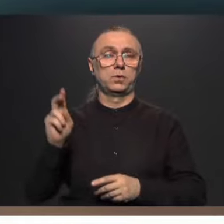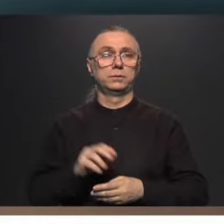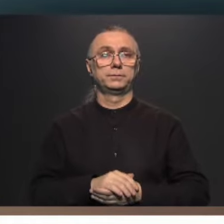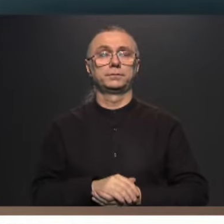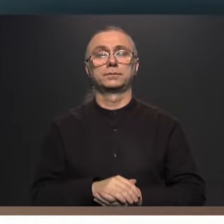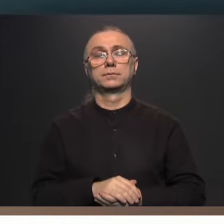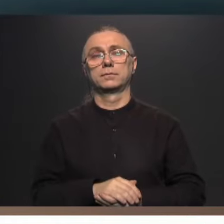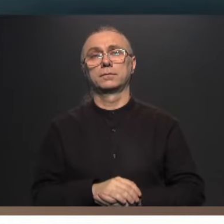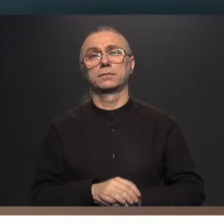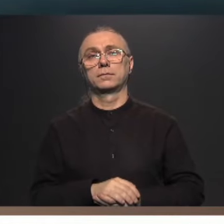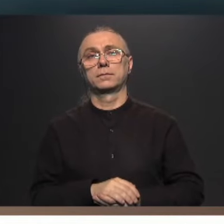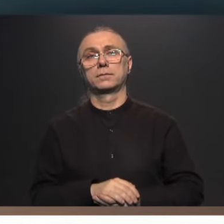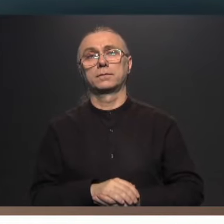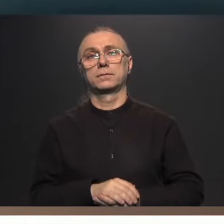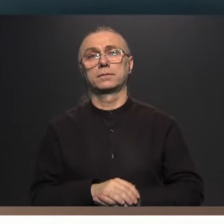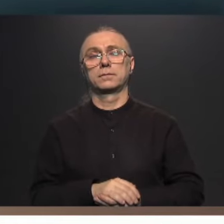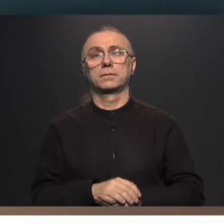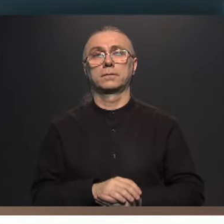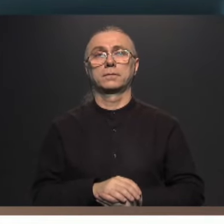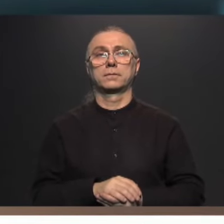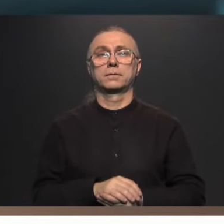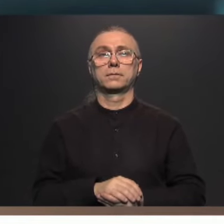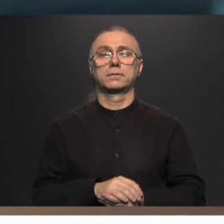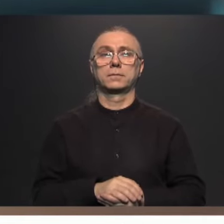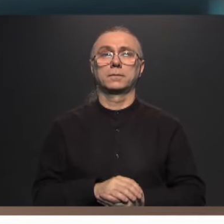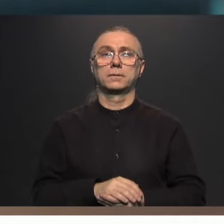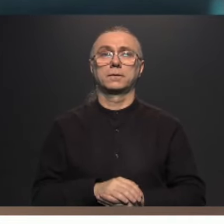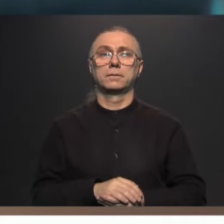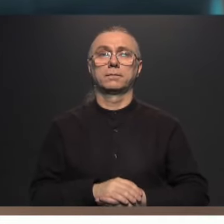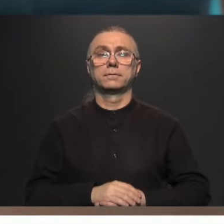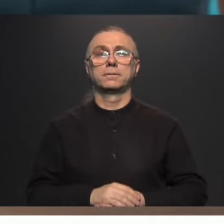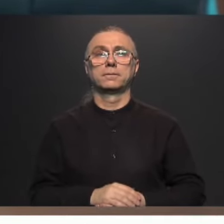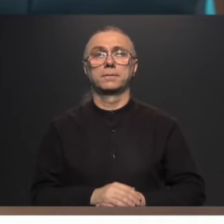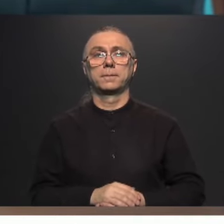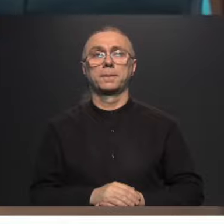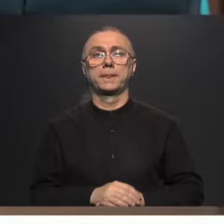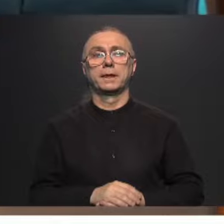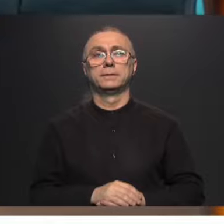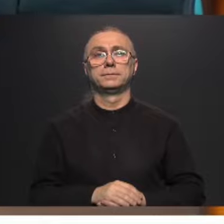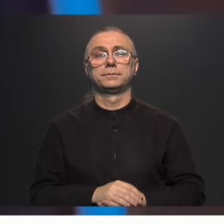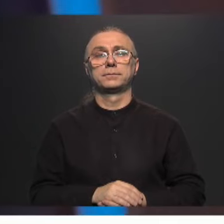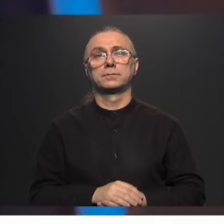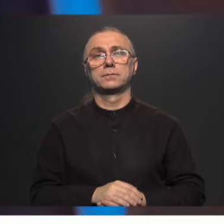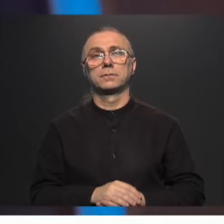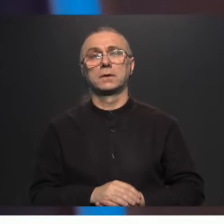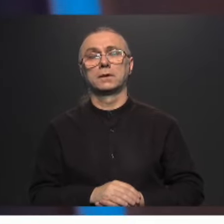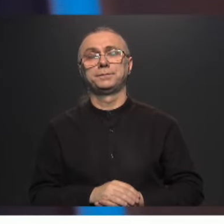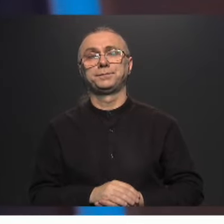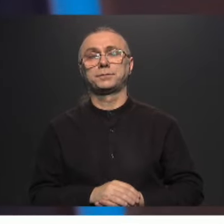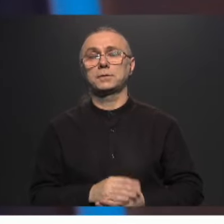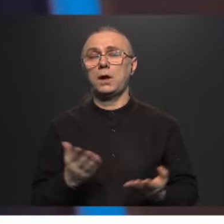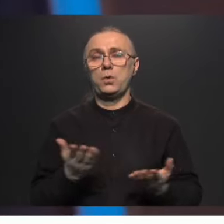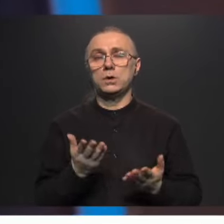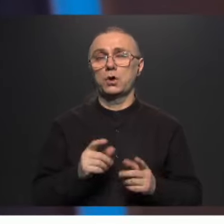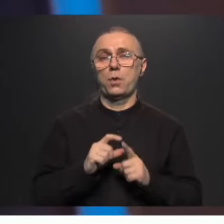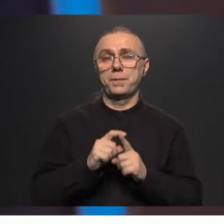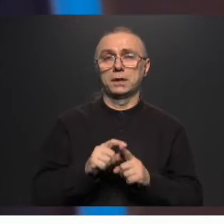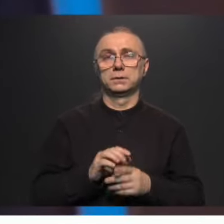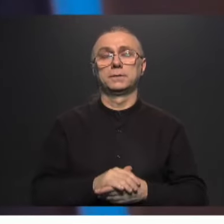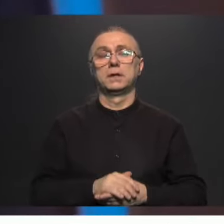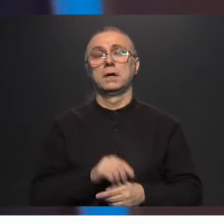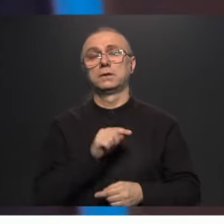какие-то, может быть, увеселительные какие-то мероприятия или там на войну, в конце концов. Ну, куда-нибудь, ну, вот, потому что человек дал обет, и этого человека